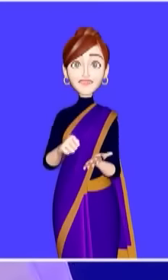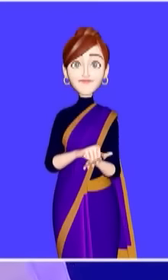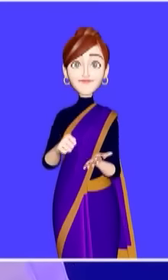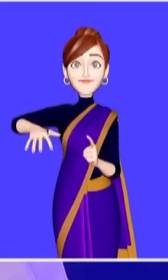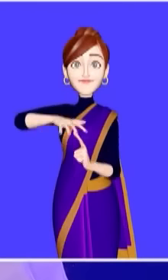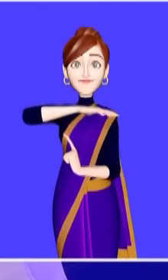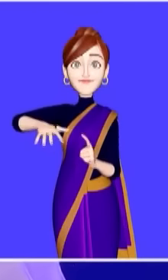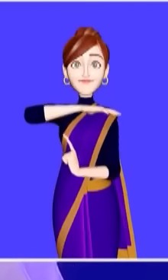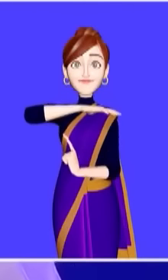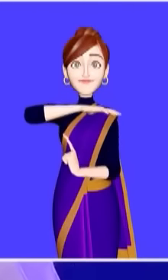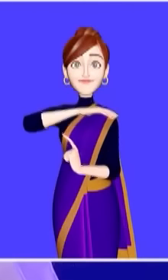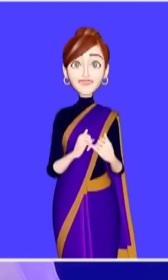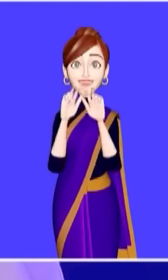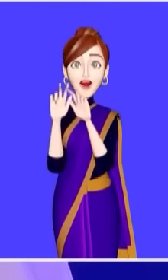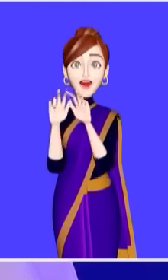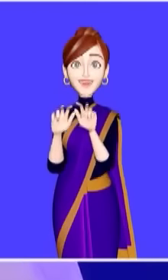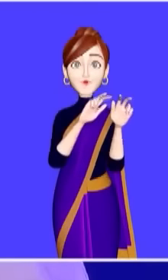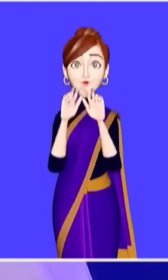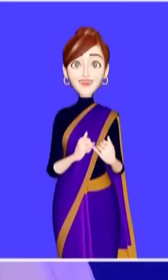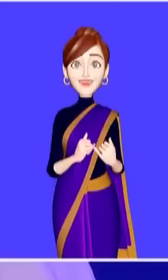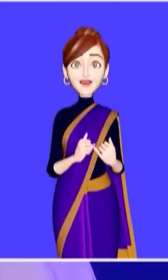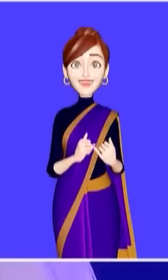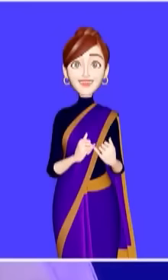साथियों, हमें एआई को